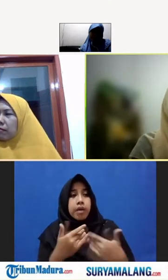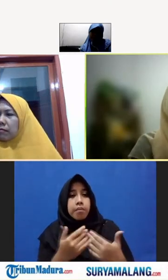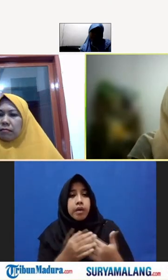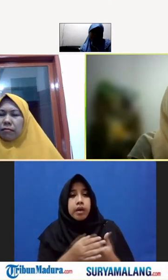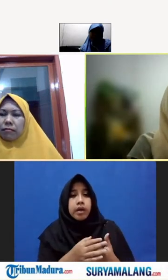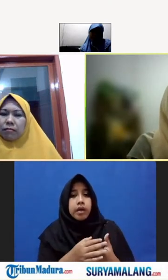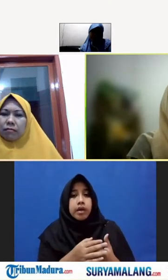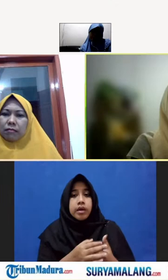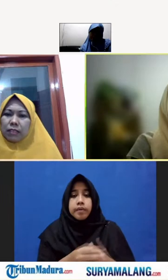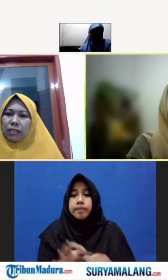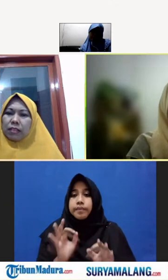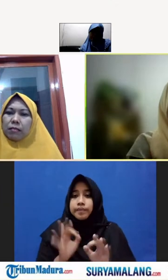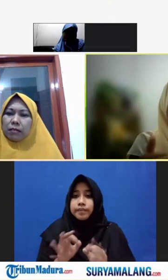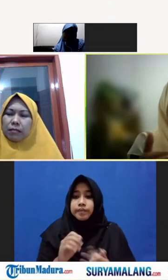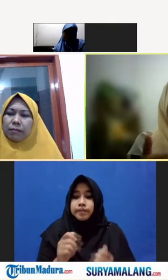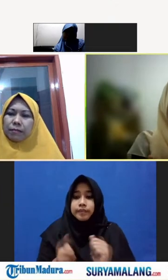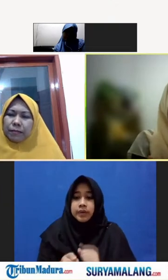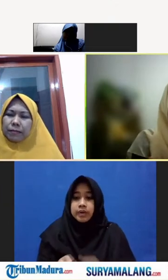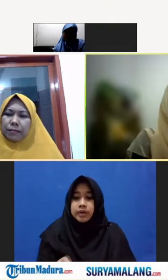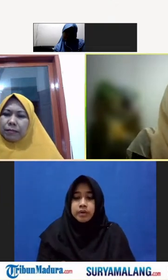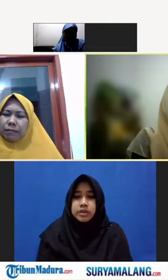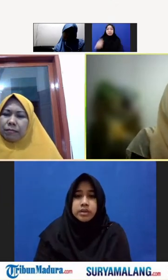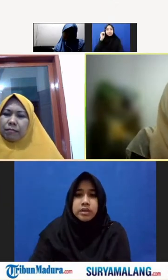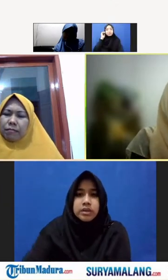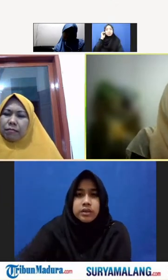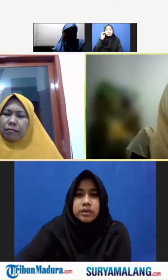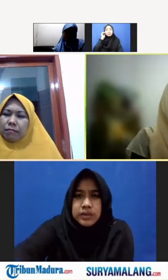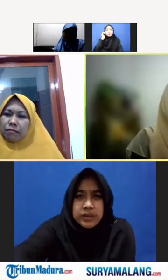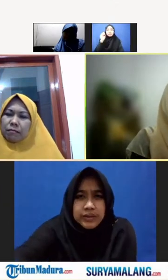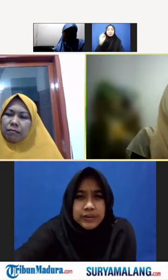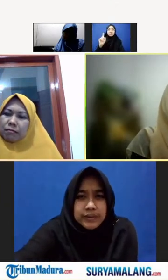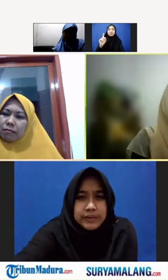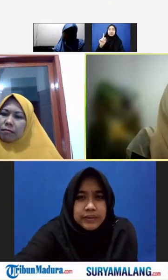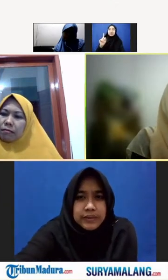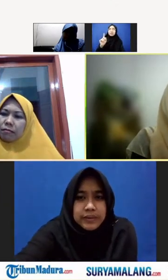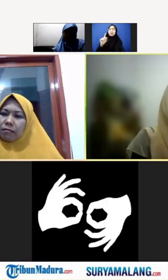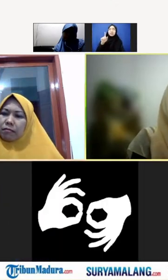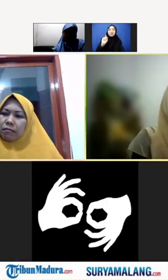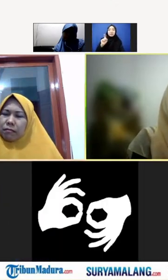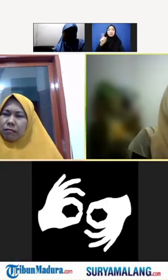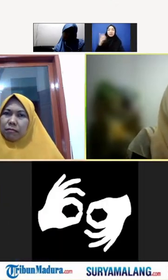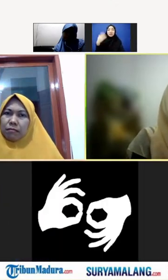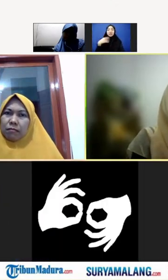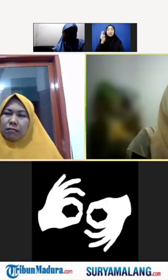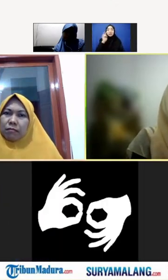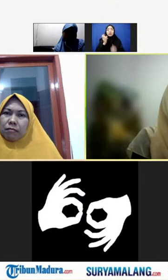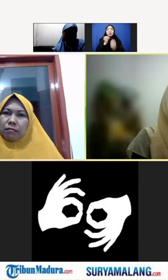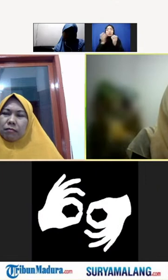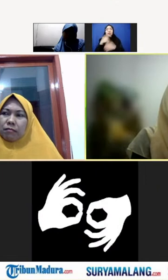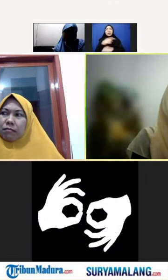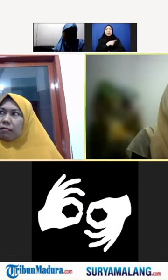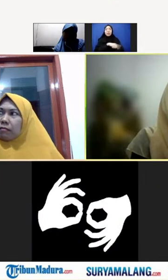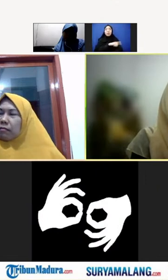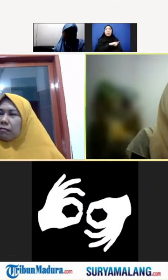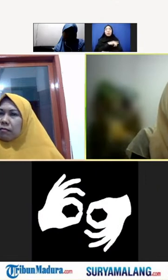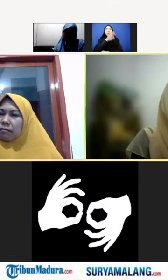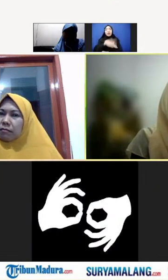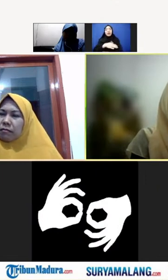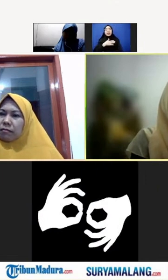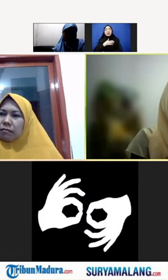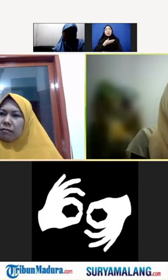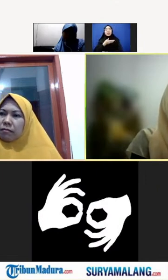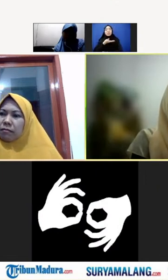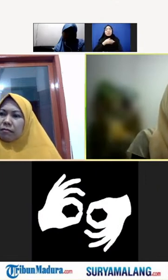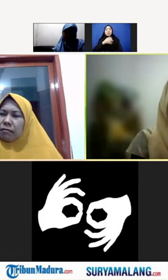dikejar. Karena tadi yang ibu omongin tadi kan kemampuan anak aku untuk berbicara, dia sudah